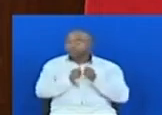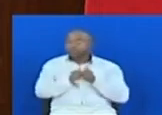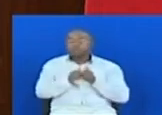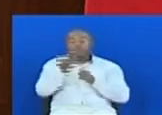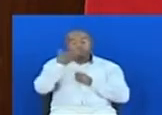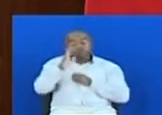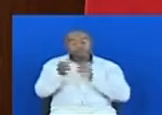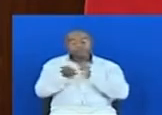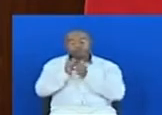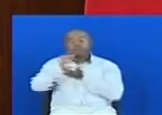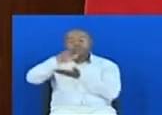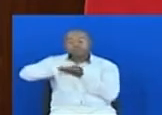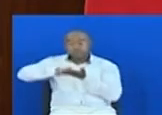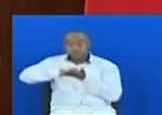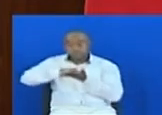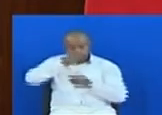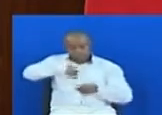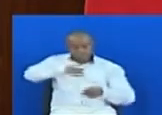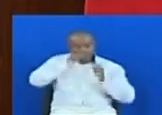Cha umuhimu